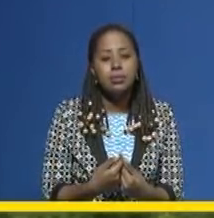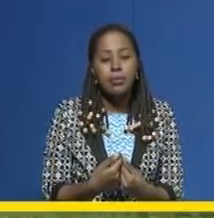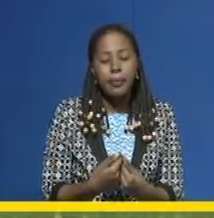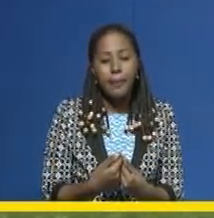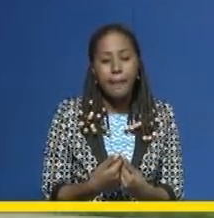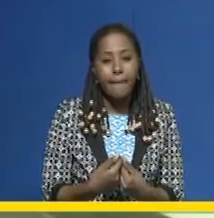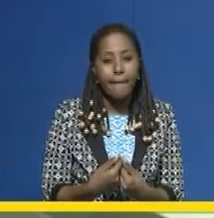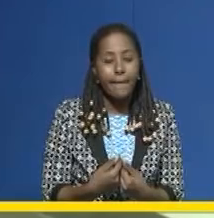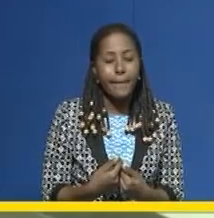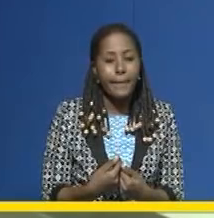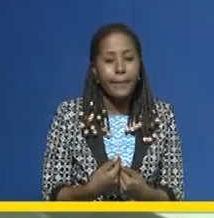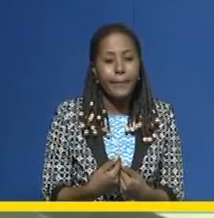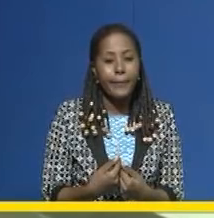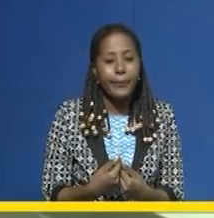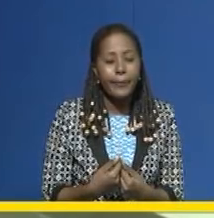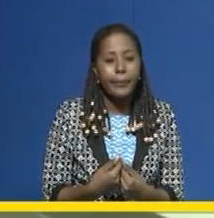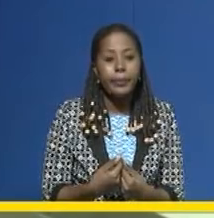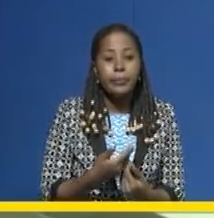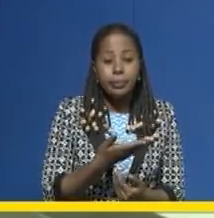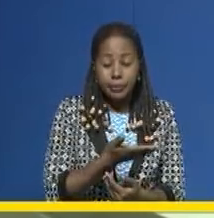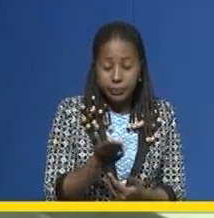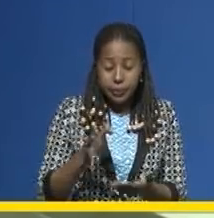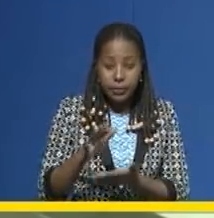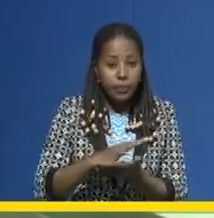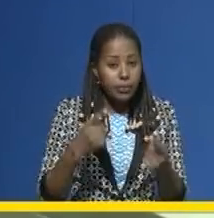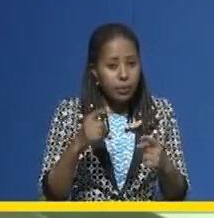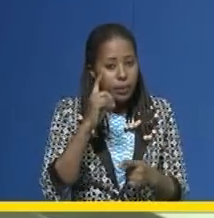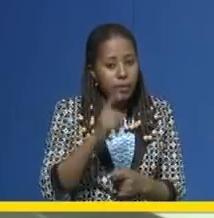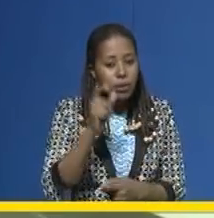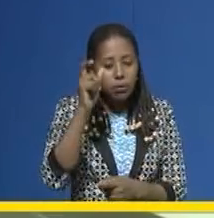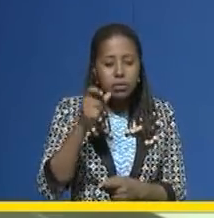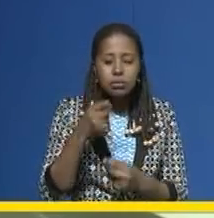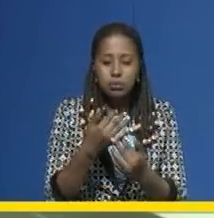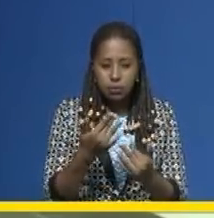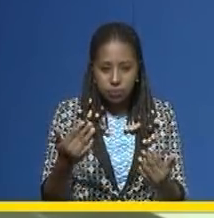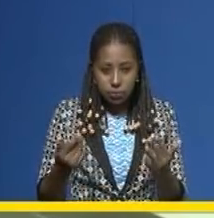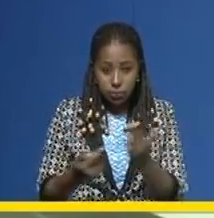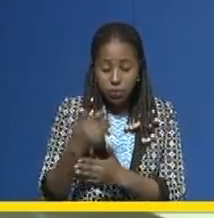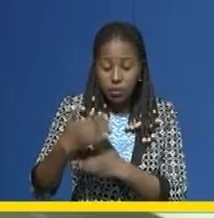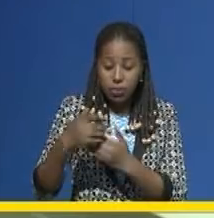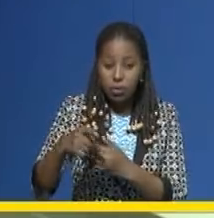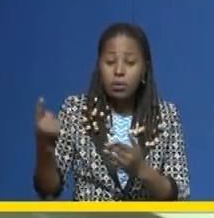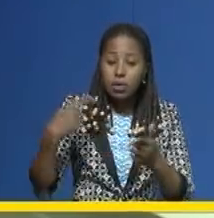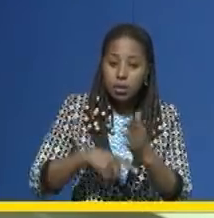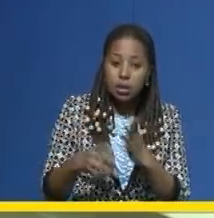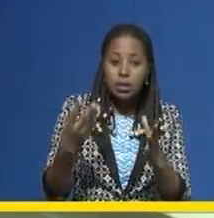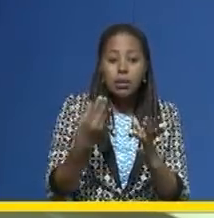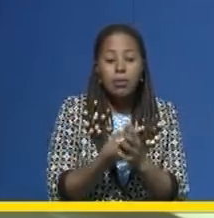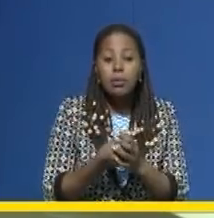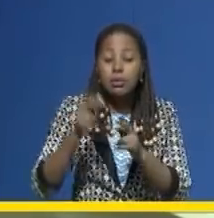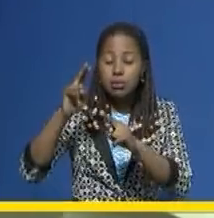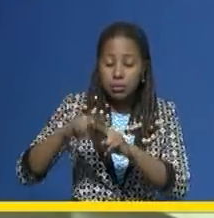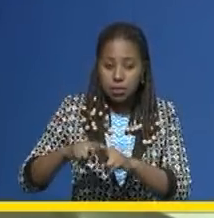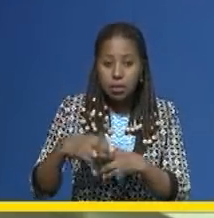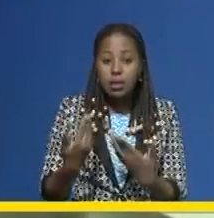Katika maeneo mbalimbali ambapo wageni wengi kutoka nje ya mashabiki wanaingia ni pamoja na katika viwanja vya